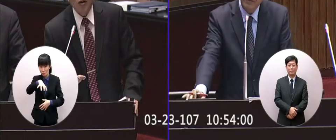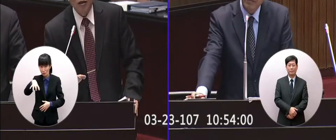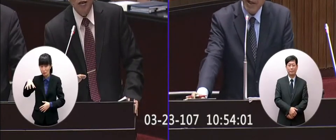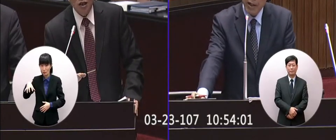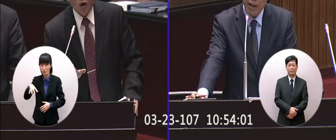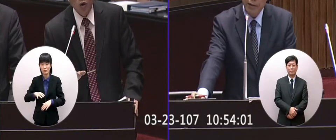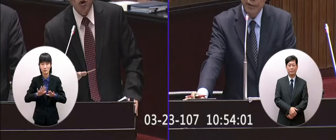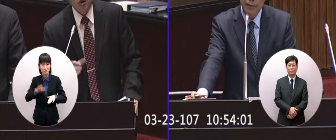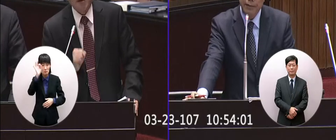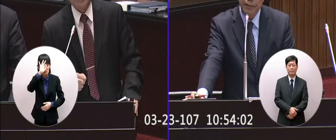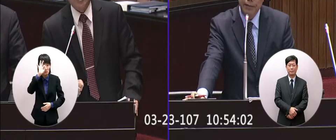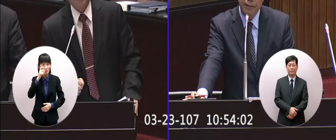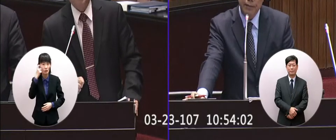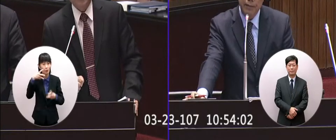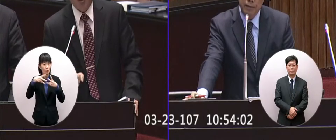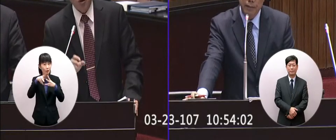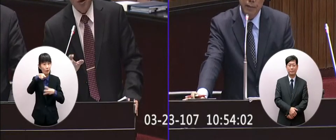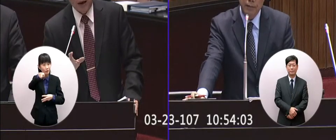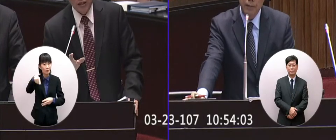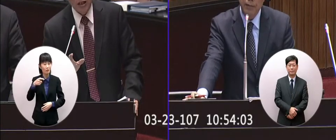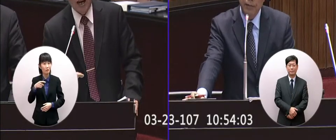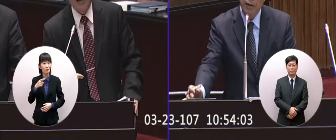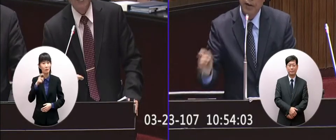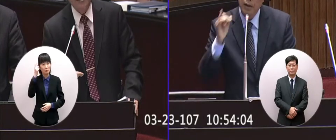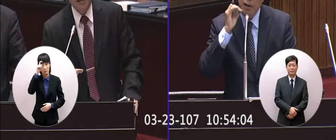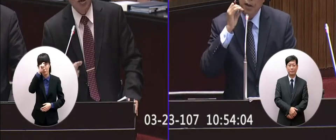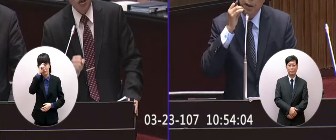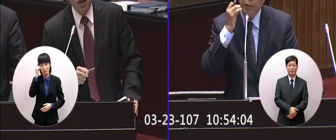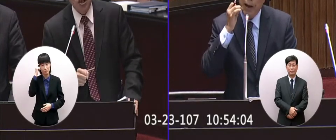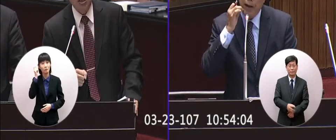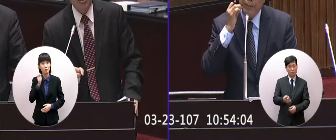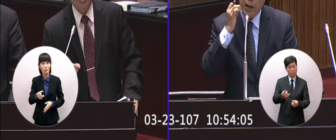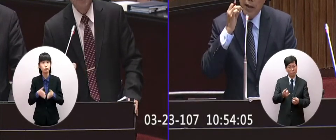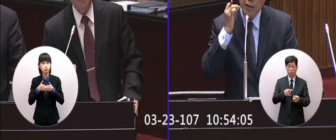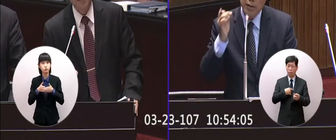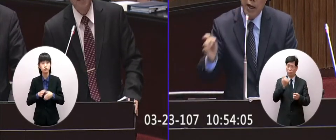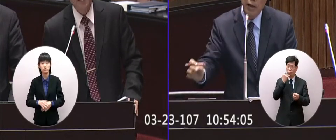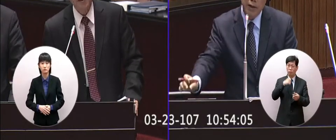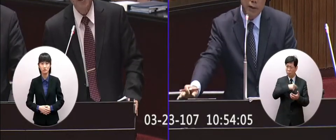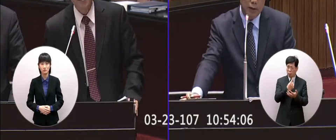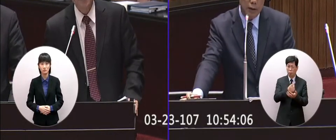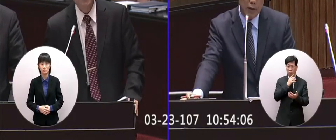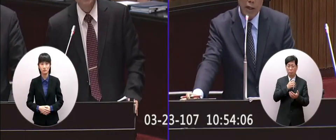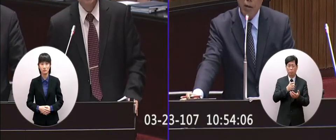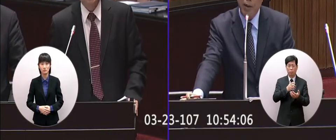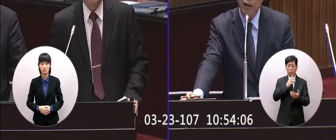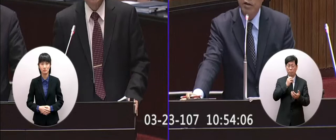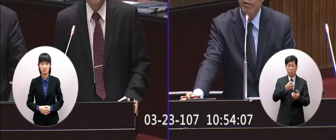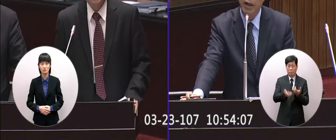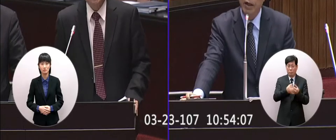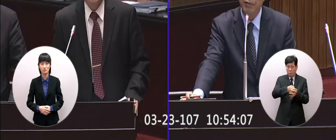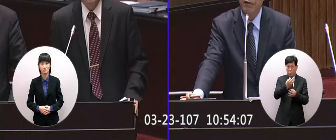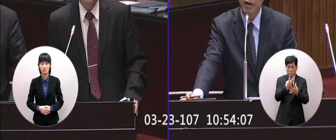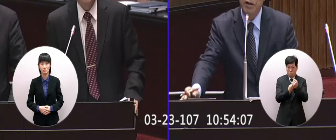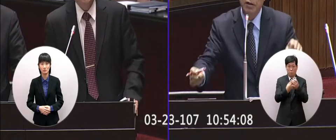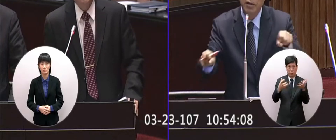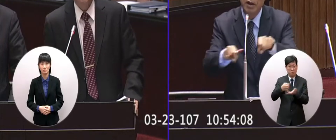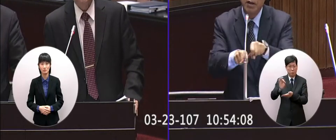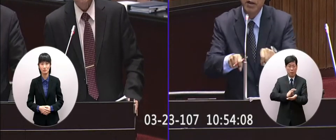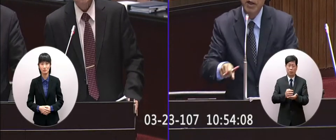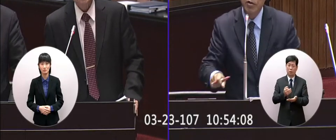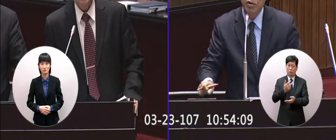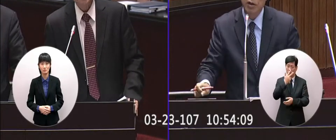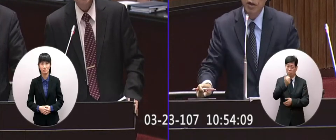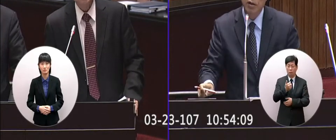到 买家， 欧洲的买家。那欧洲的买家呢？ 那你干嘛不把核市场跟燃料棒一起卖给他们？反正这样